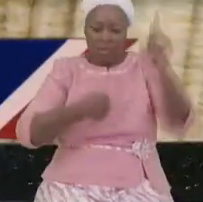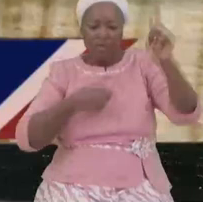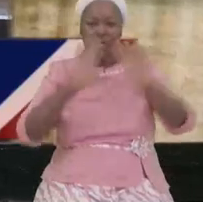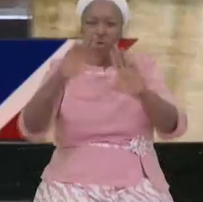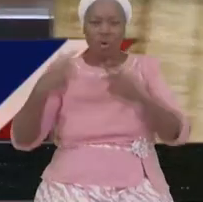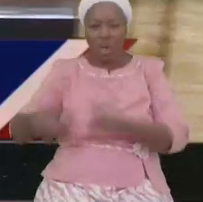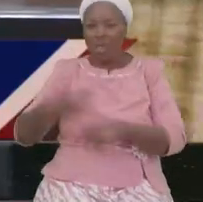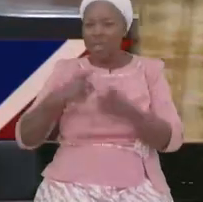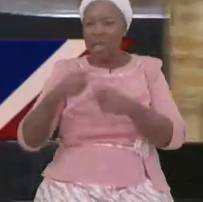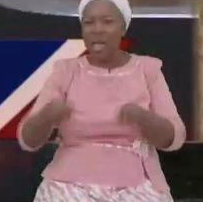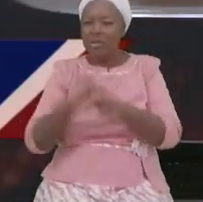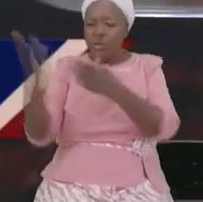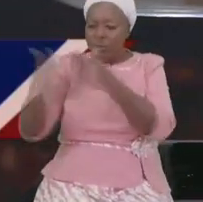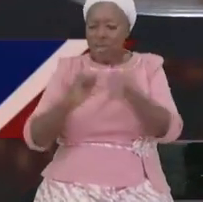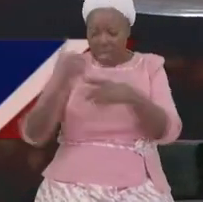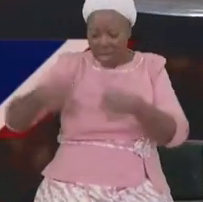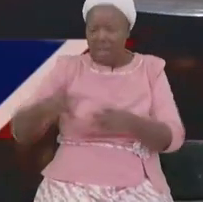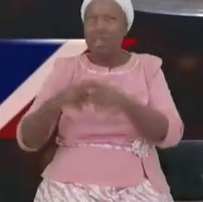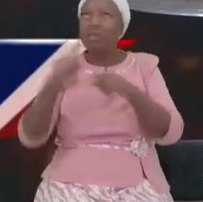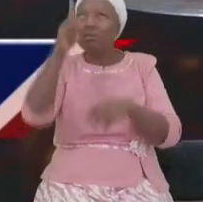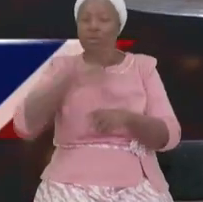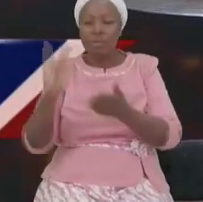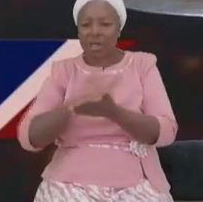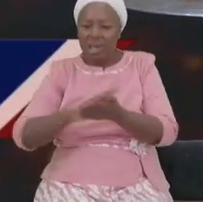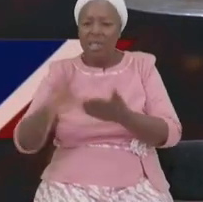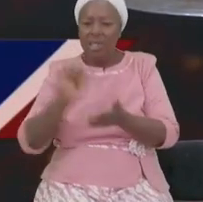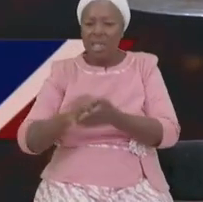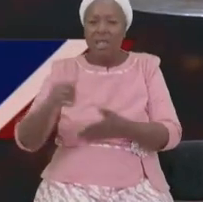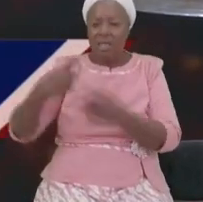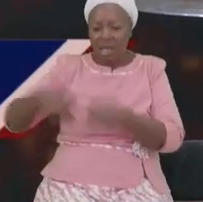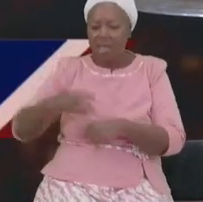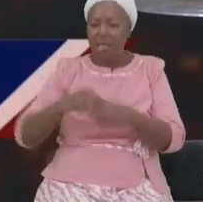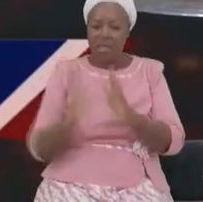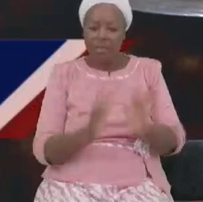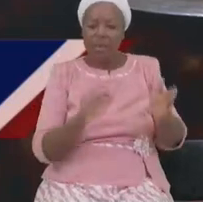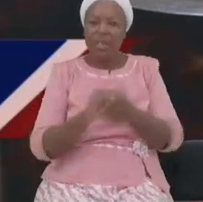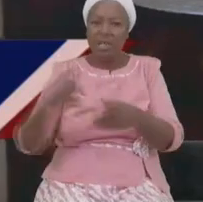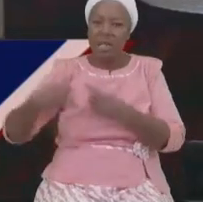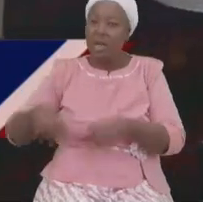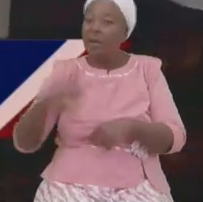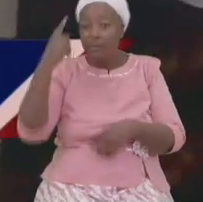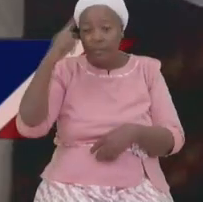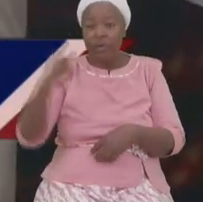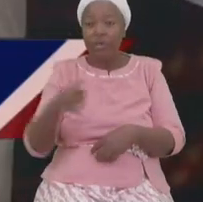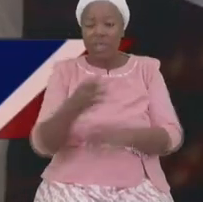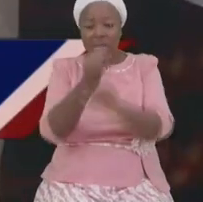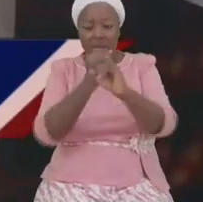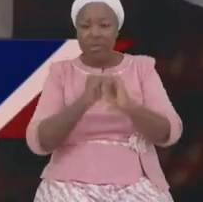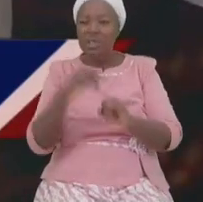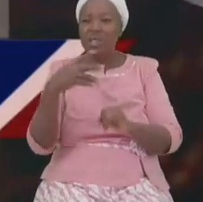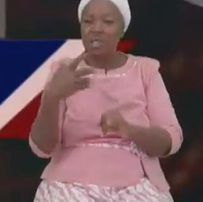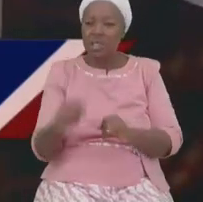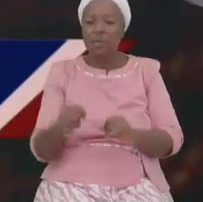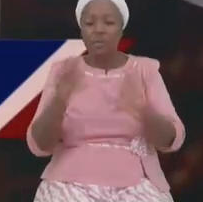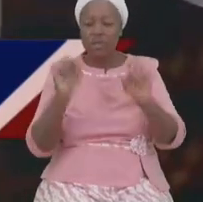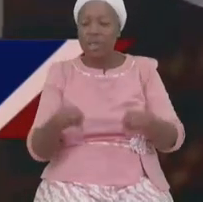cœur, il purifie le cœur, il purge le cœur, il prépare le cœur pour hériter les possibilités